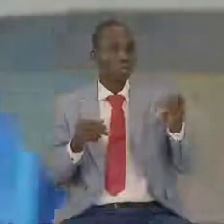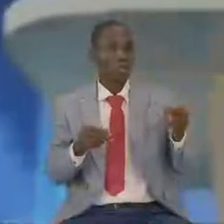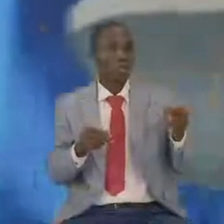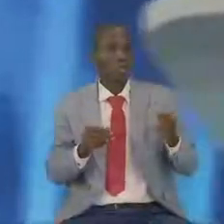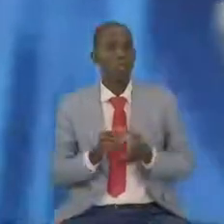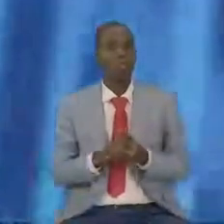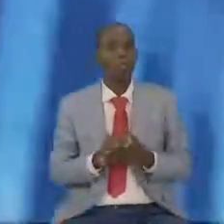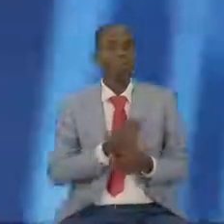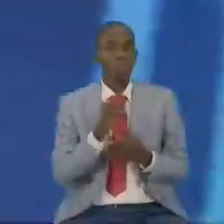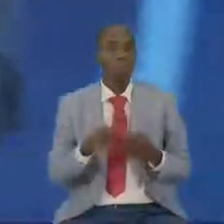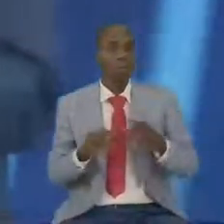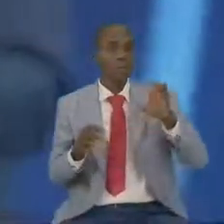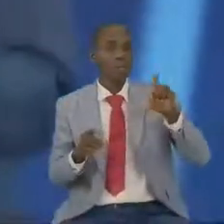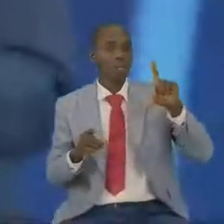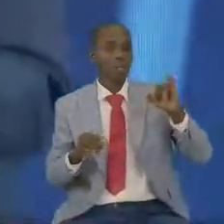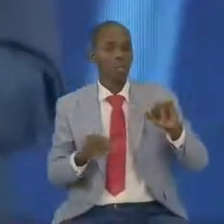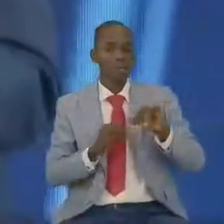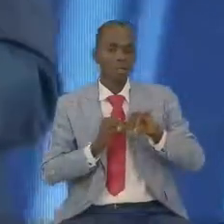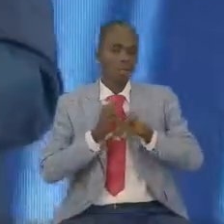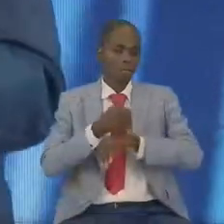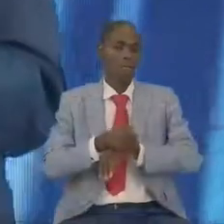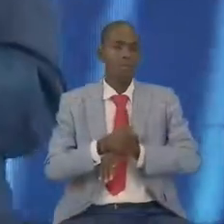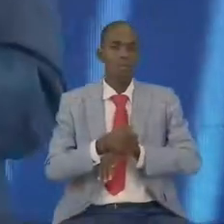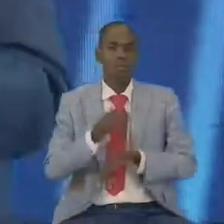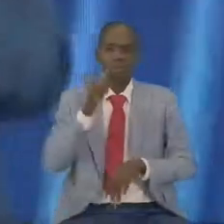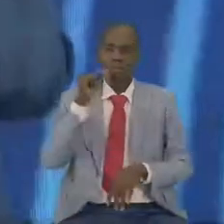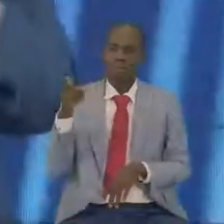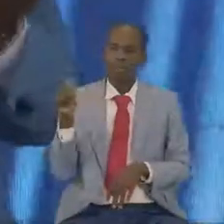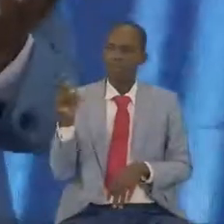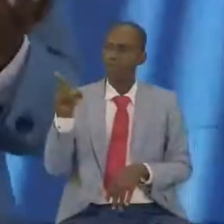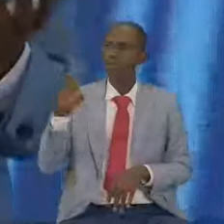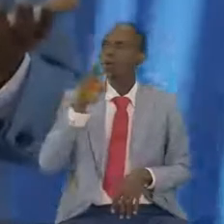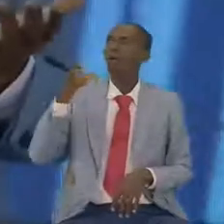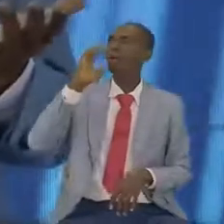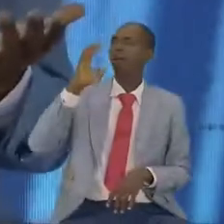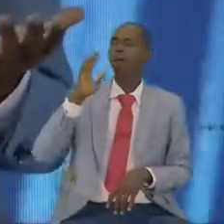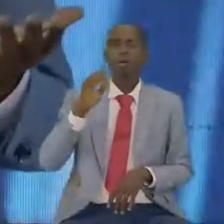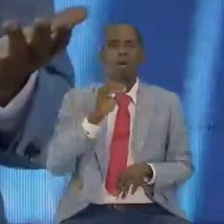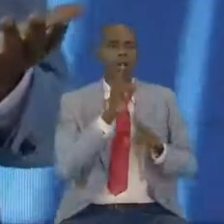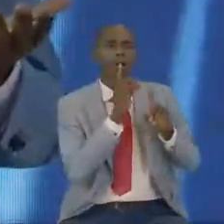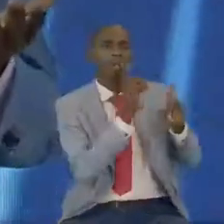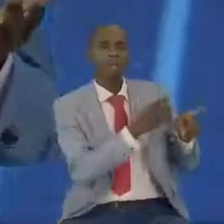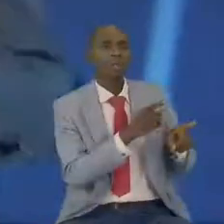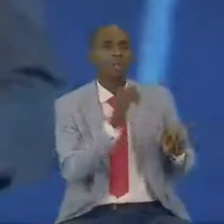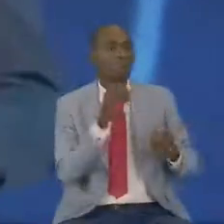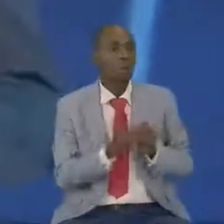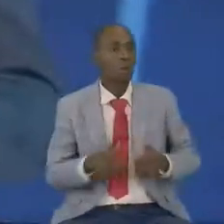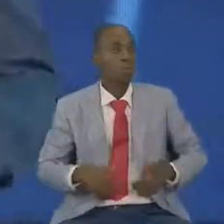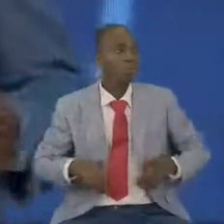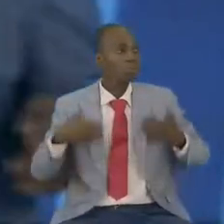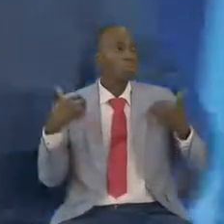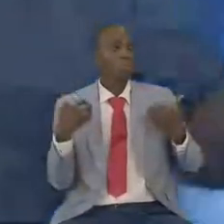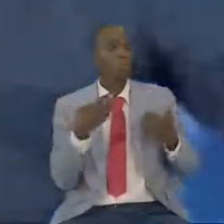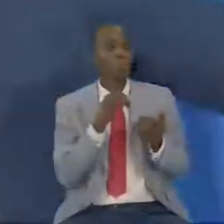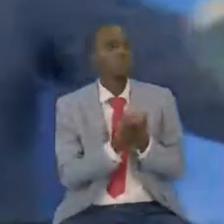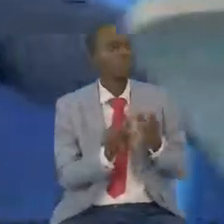pendant que Élie l'accusait, tu es ivre. Elle a dit, oh mon Seigneur, je